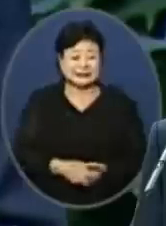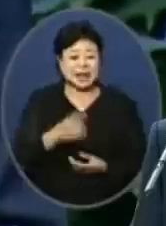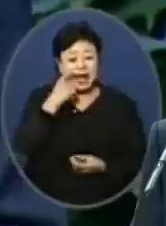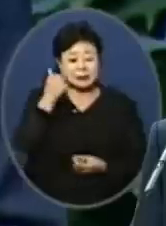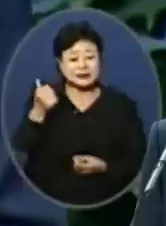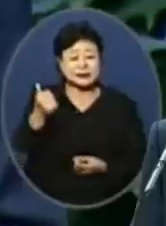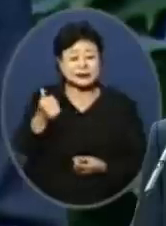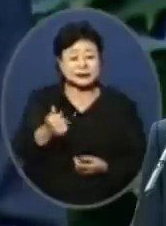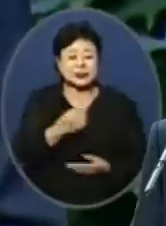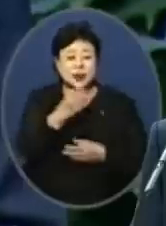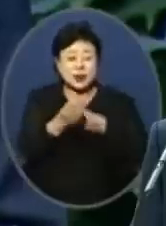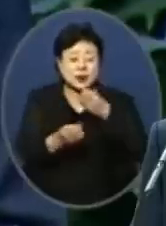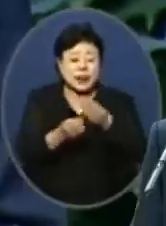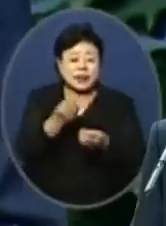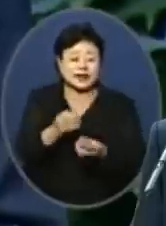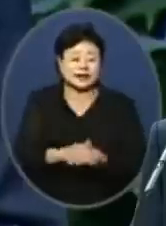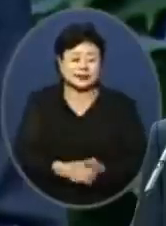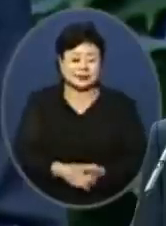아버지에게 회개할